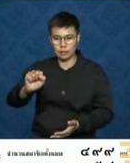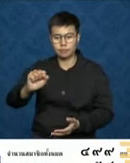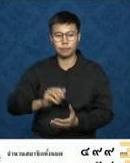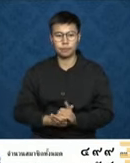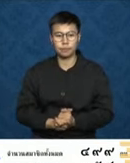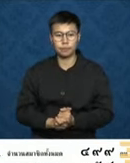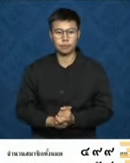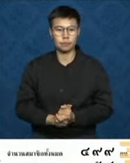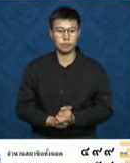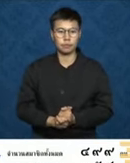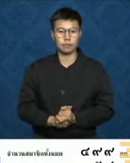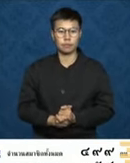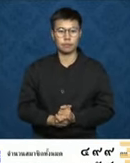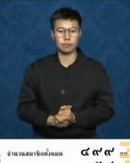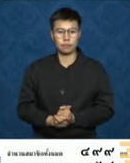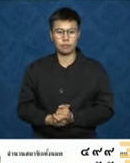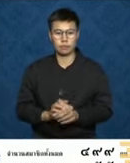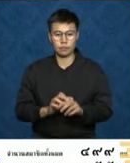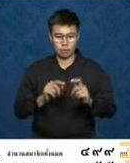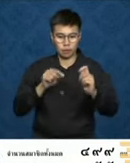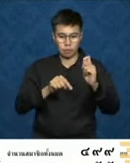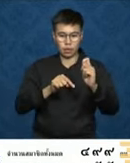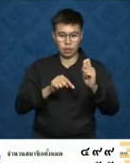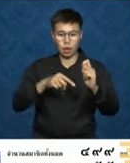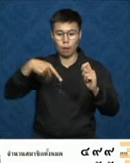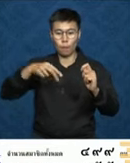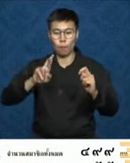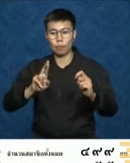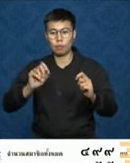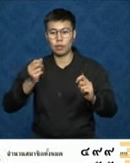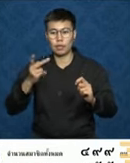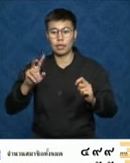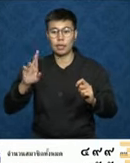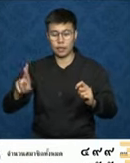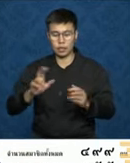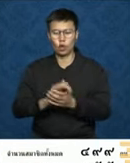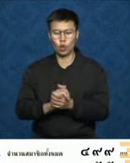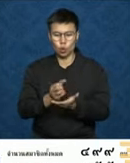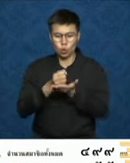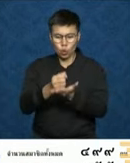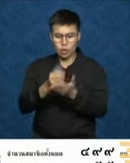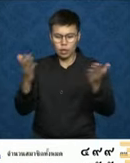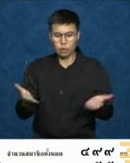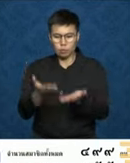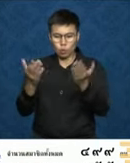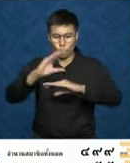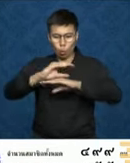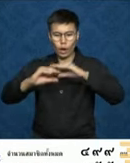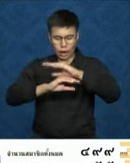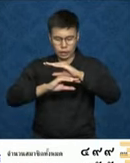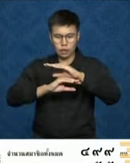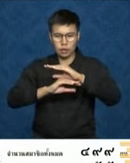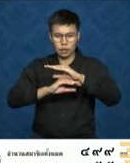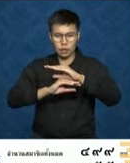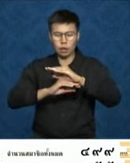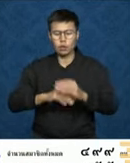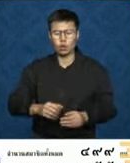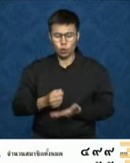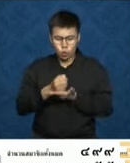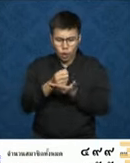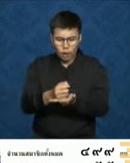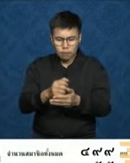ค่ะพี่น้องชาวอำเภอพรหมคีรีฝากดิฉันว่าช่วยเร่งผลักดันโครงการดังกล่าวด้วยค่ะเพื่อความเดือดร้อนของพี่